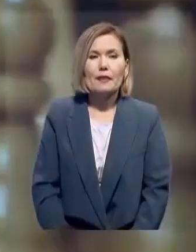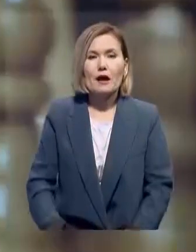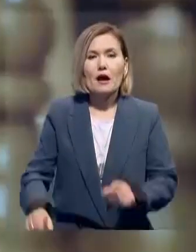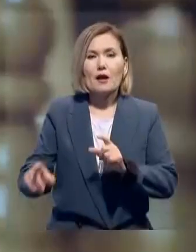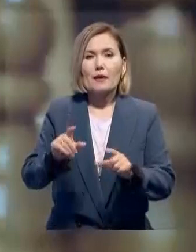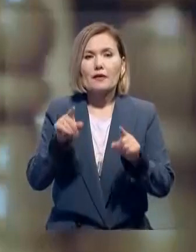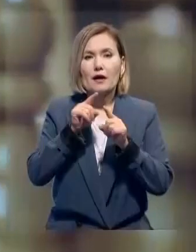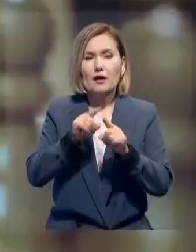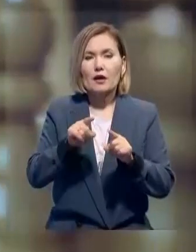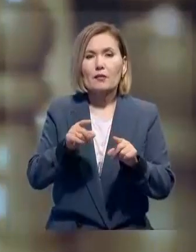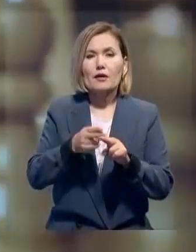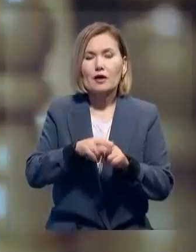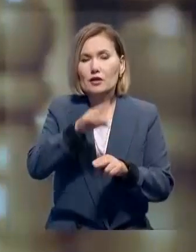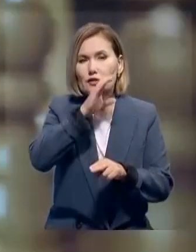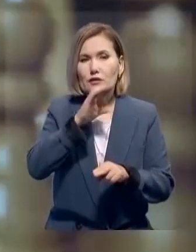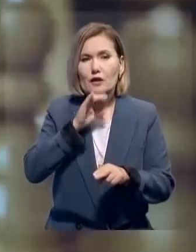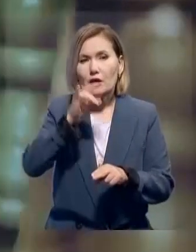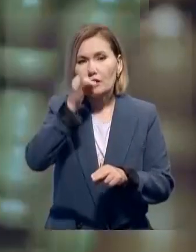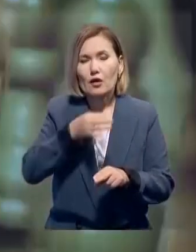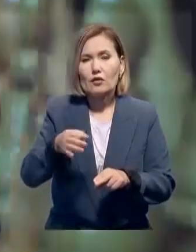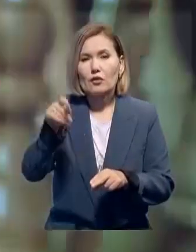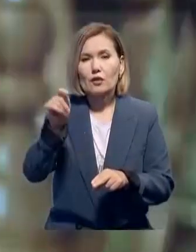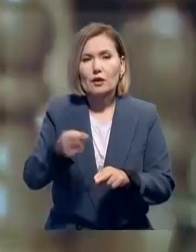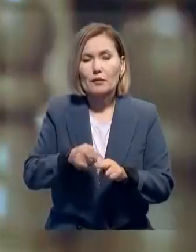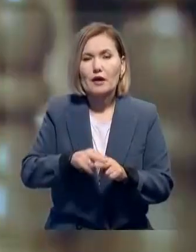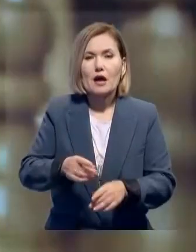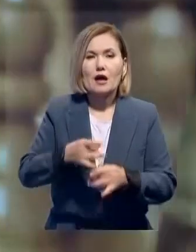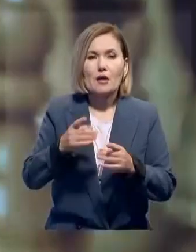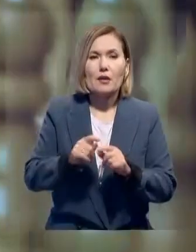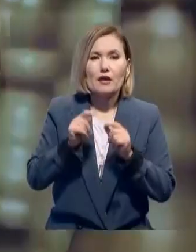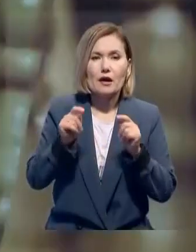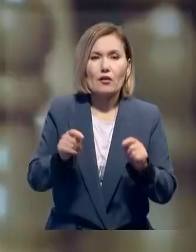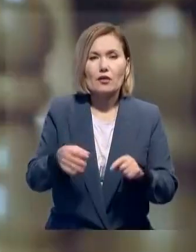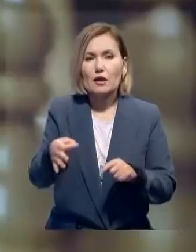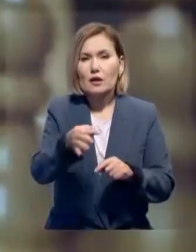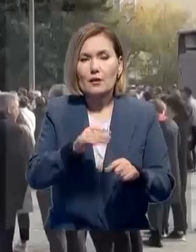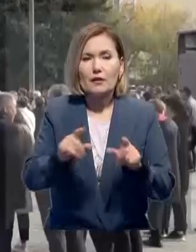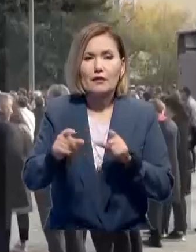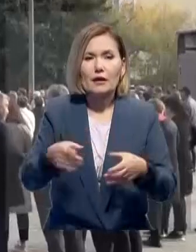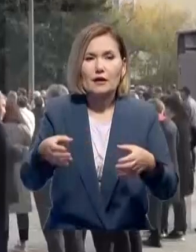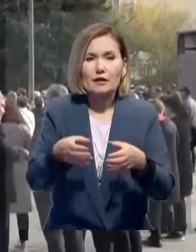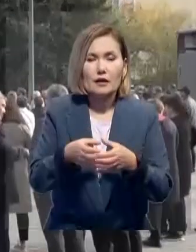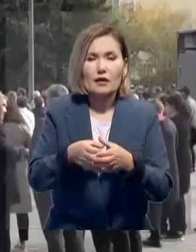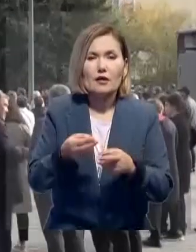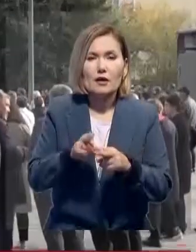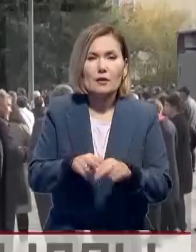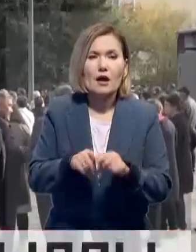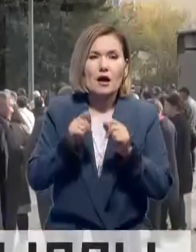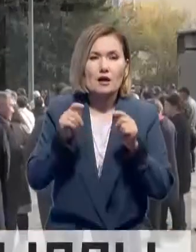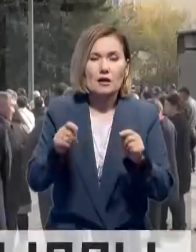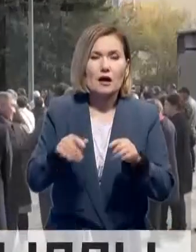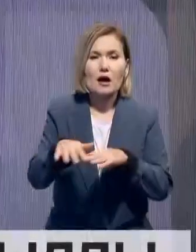Шахматты насихаттаған керуен солтүстік Қазақстан облысына жетті. Салтанатты шара барысында облыстық шахмат федерациясының тұсауы